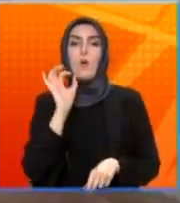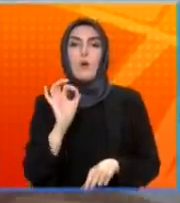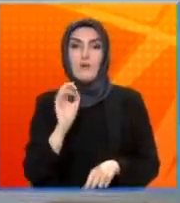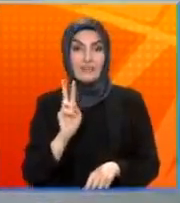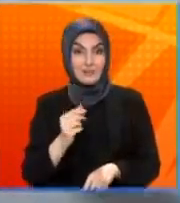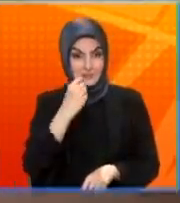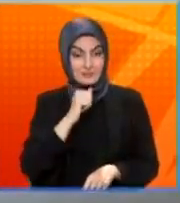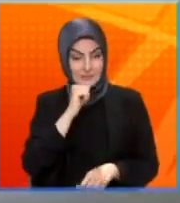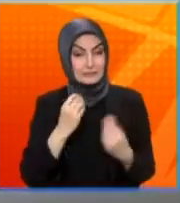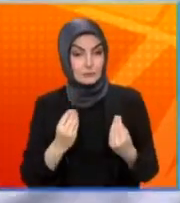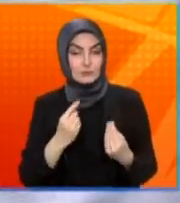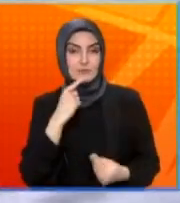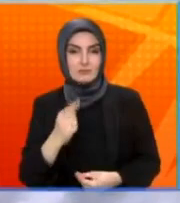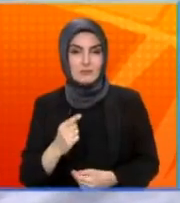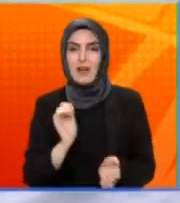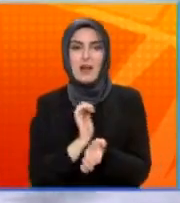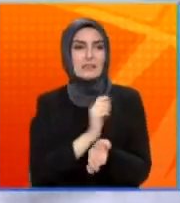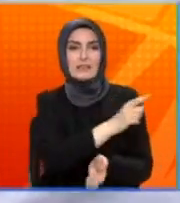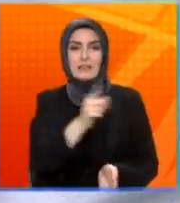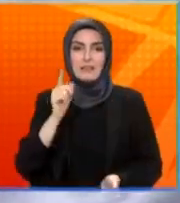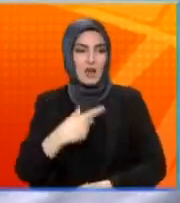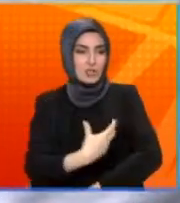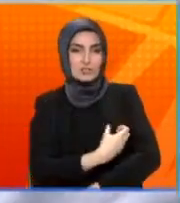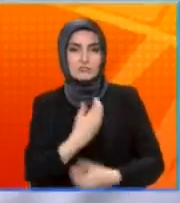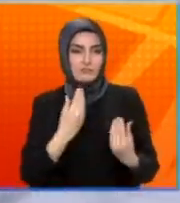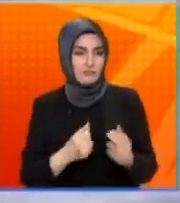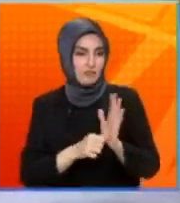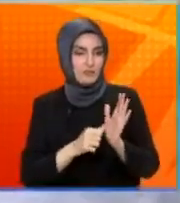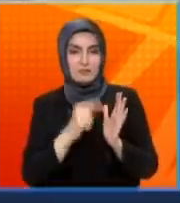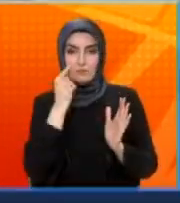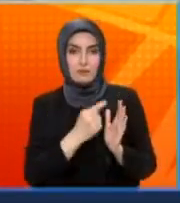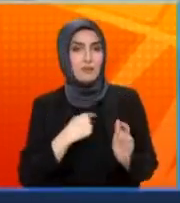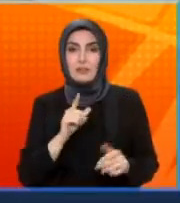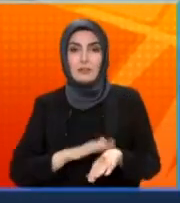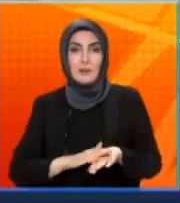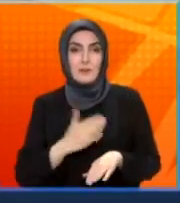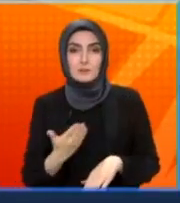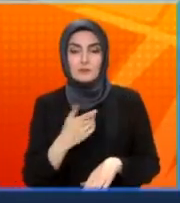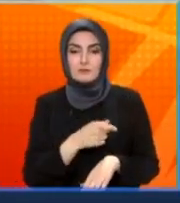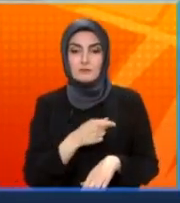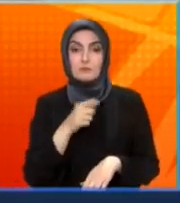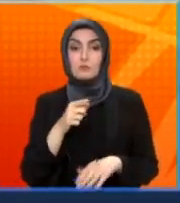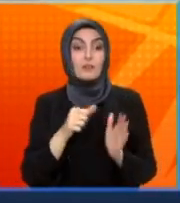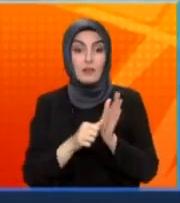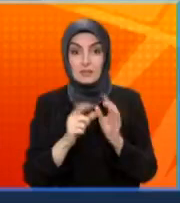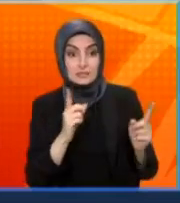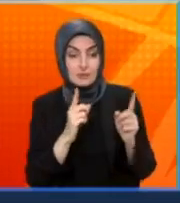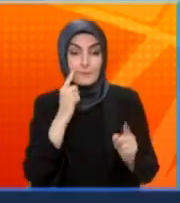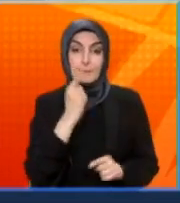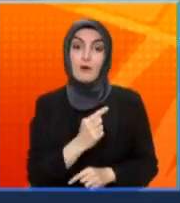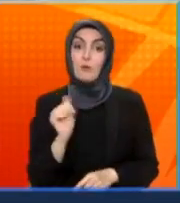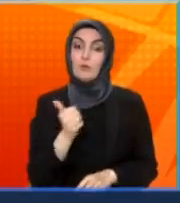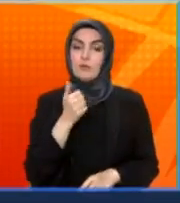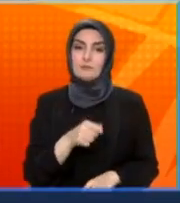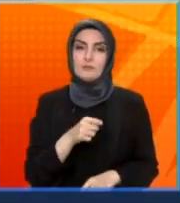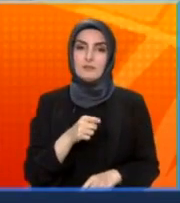merak ettiği aşısı gelen çocuklarının ne yapacağıydı? Bu süreyi mutlaka göz önünde bulundurmamız gerekiyor. Yoksa bu süre